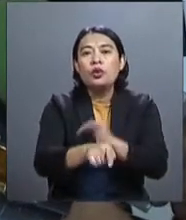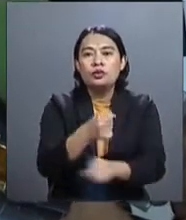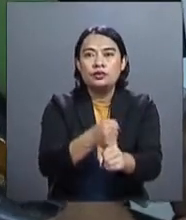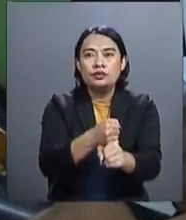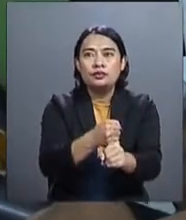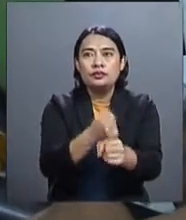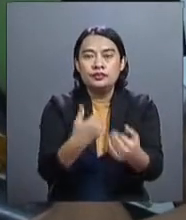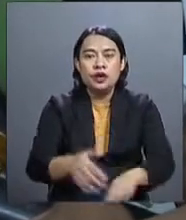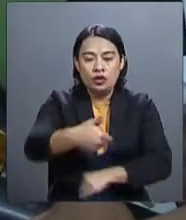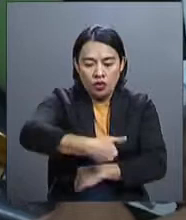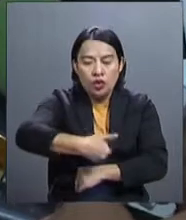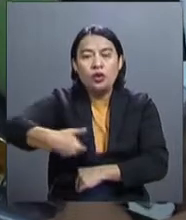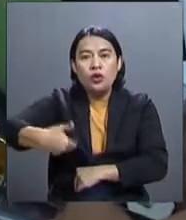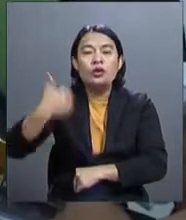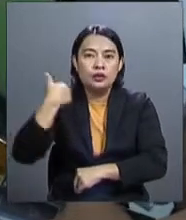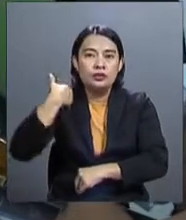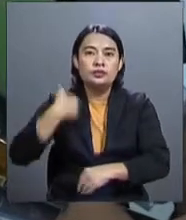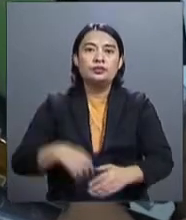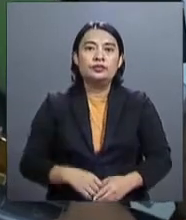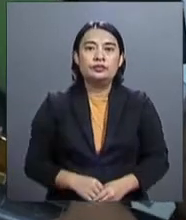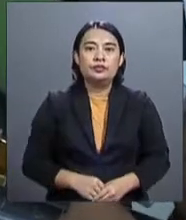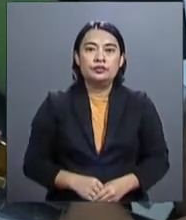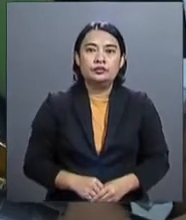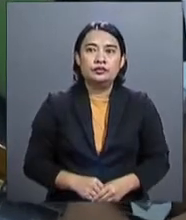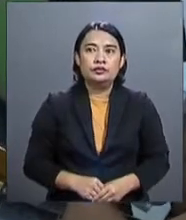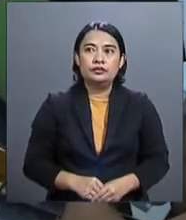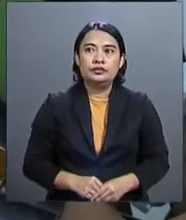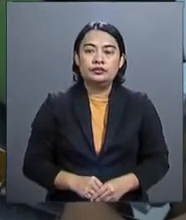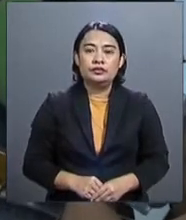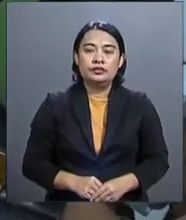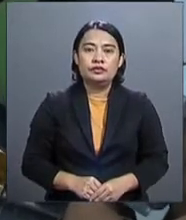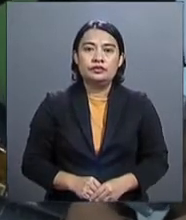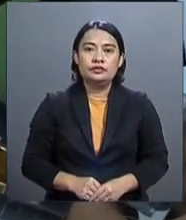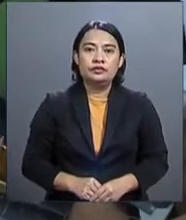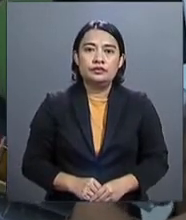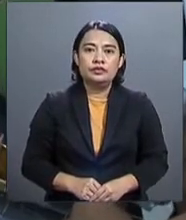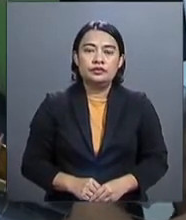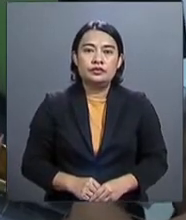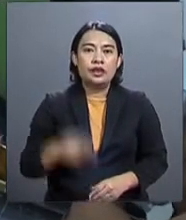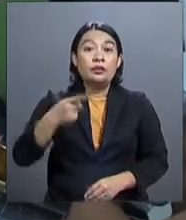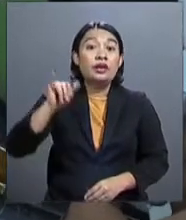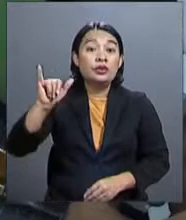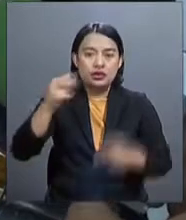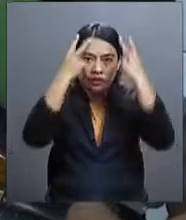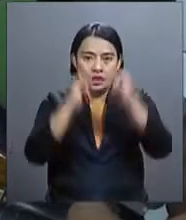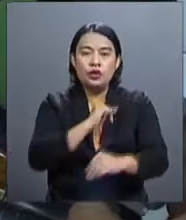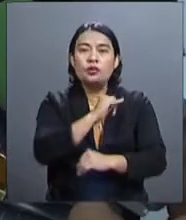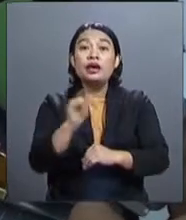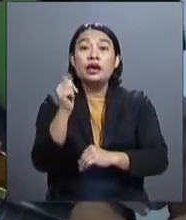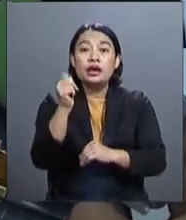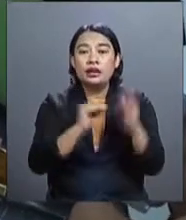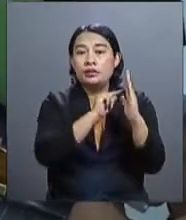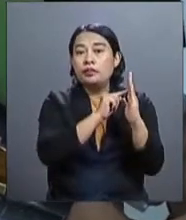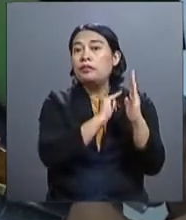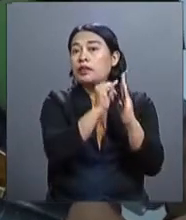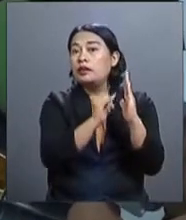ขอจะขออนุญาตก็ขออนุญาตนะเราก็ให้อนุญาตทุกครั้ง เพราะฉะนั้นพลเอกประยุทธ์ไปได้ทุกภาค ก็ไปได้ทุกภาค